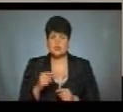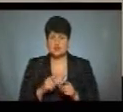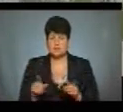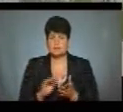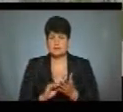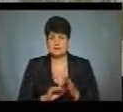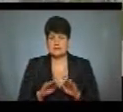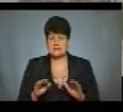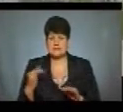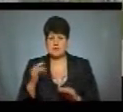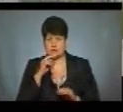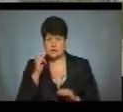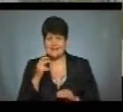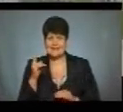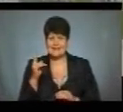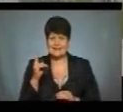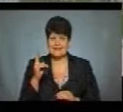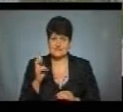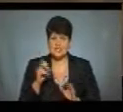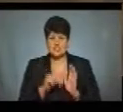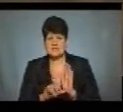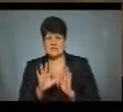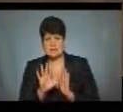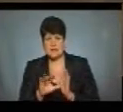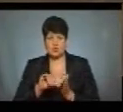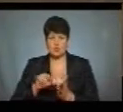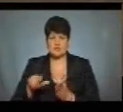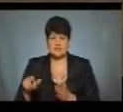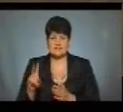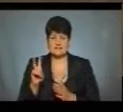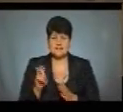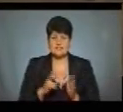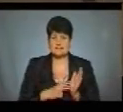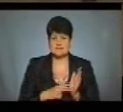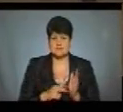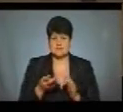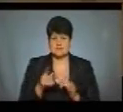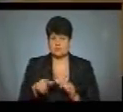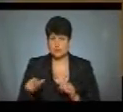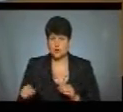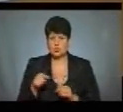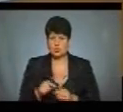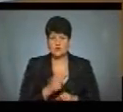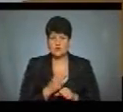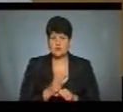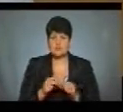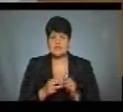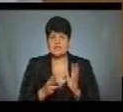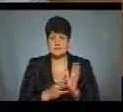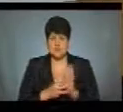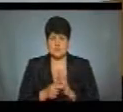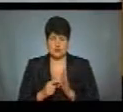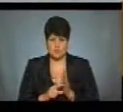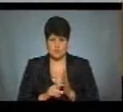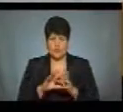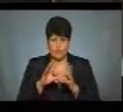складали іспити з історії України 265 учасників із 270. Тут працювали у 18 аудиторіях.